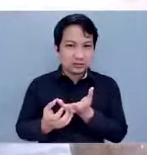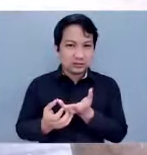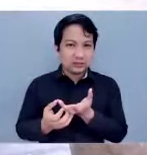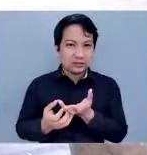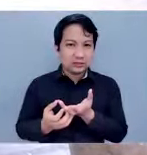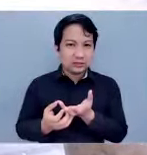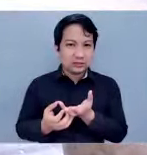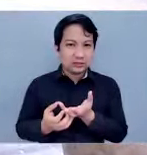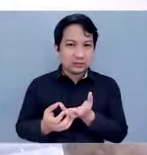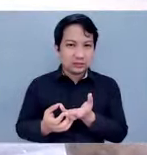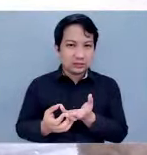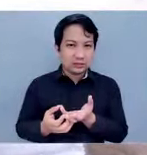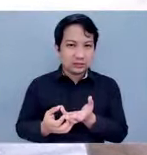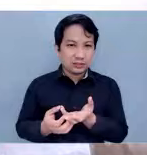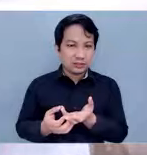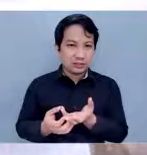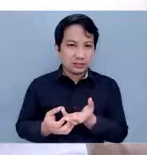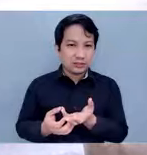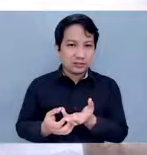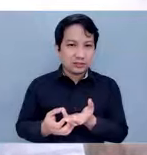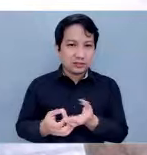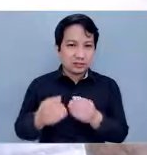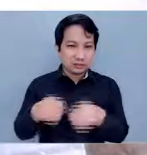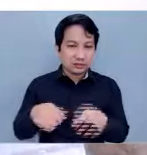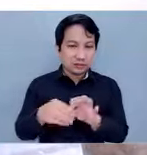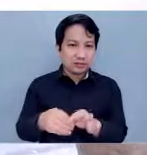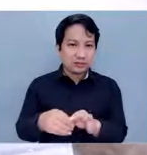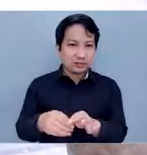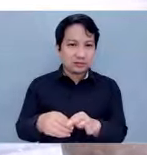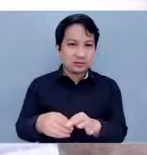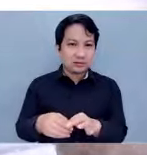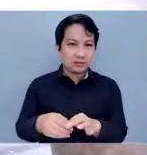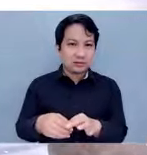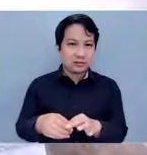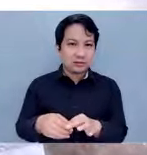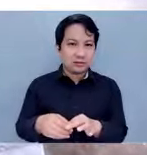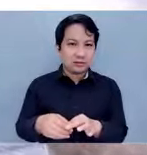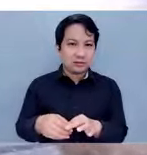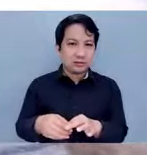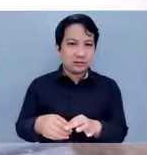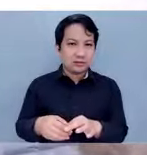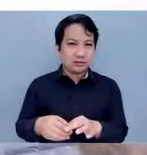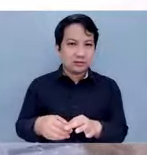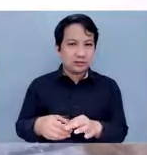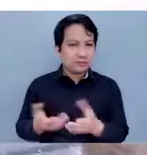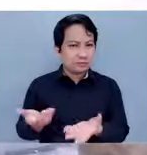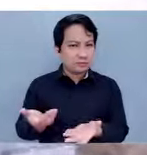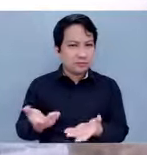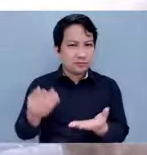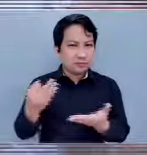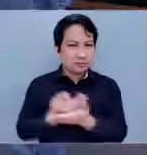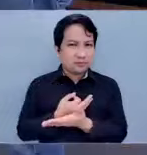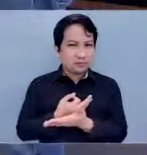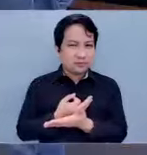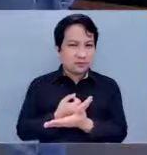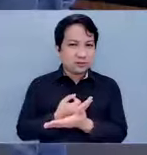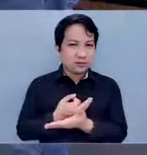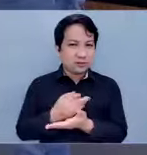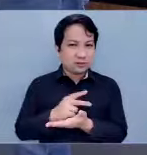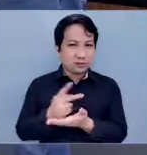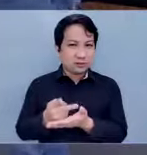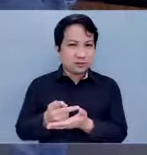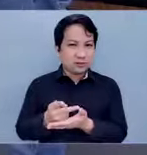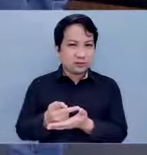and then naglagay si Kuya ng egg, tapos papaya ulit. Yes. Kaya Angelo, pagka ganito ba, freshly siya cooked, pag pumunta kami sa